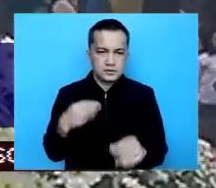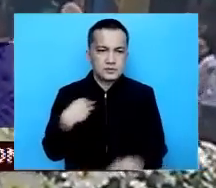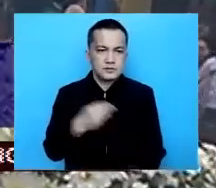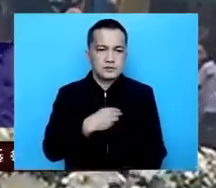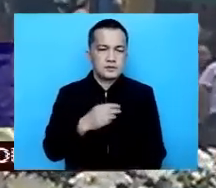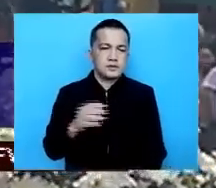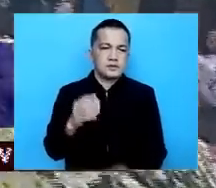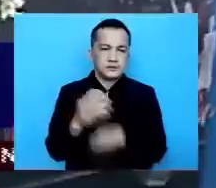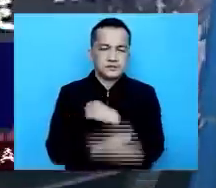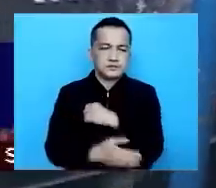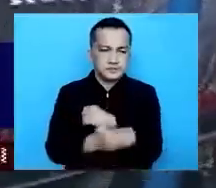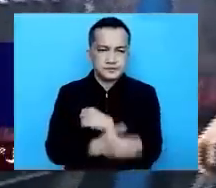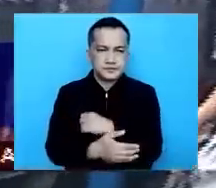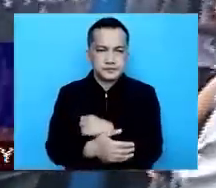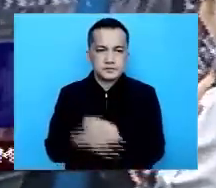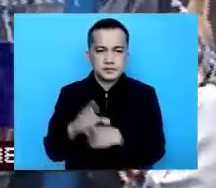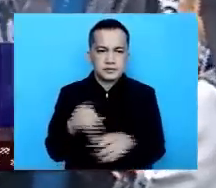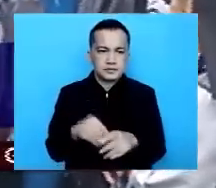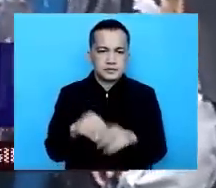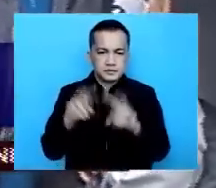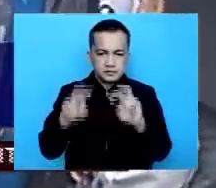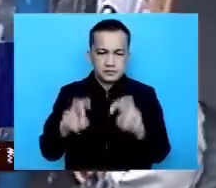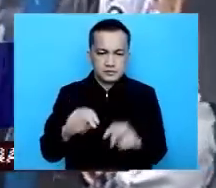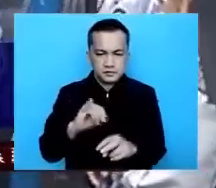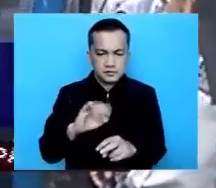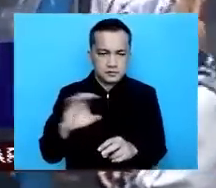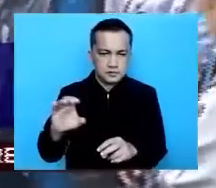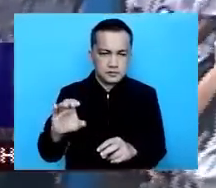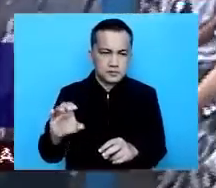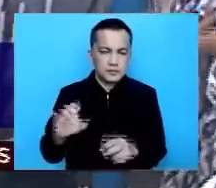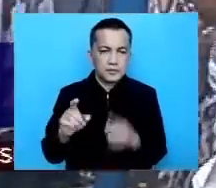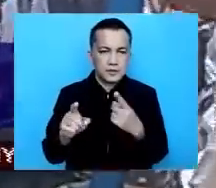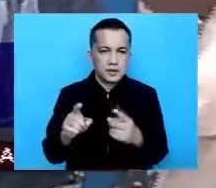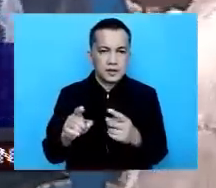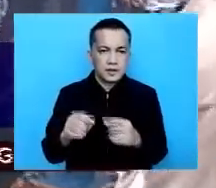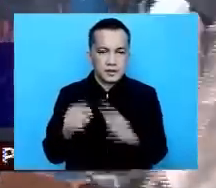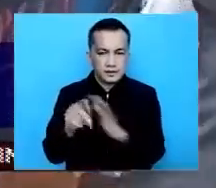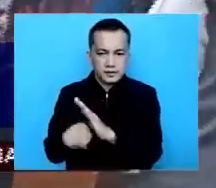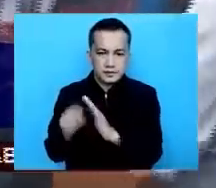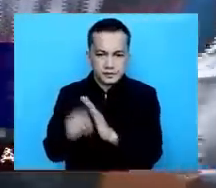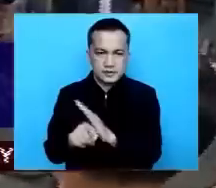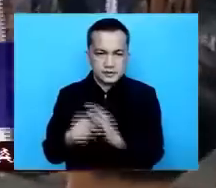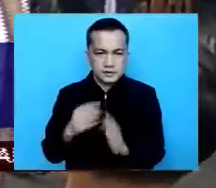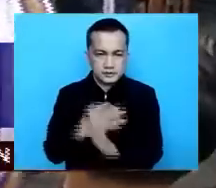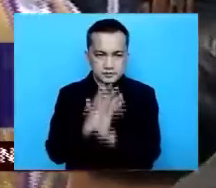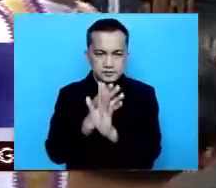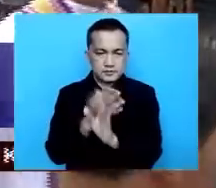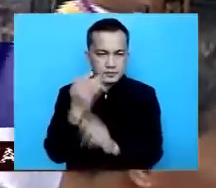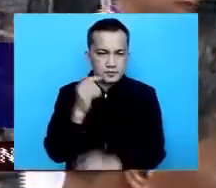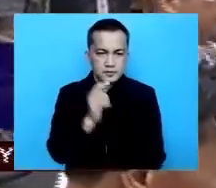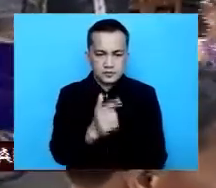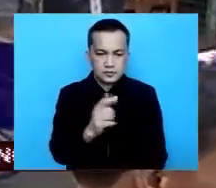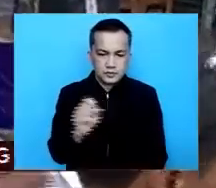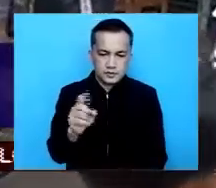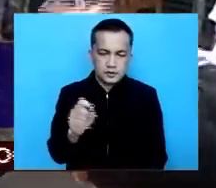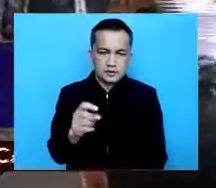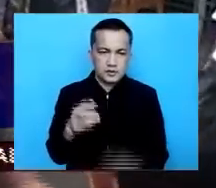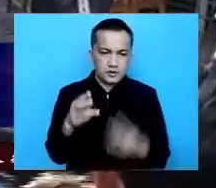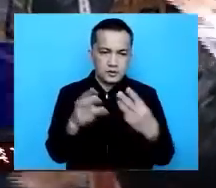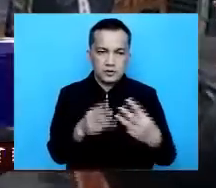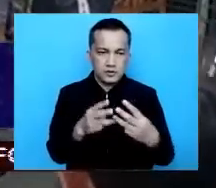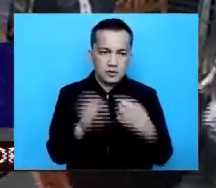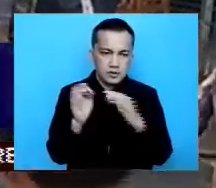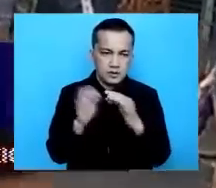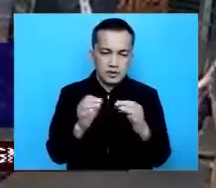country. Sakop ng investigasyon ng ICC prosecutor ang mga umano'y patayan sa Davao City noong 2011 at ang war on drugs si